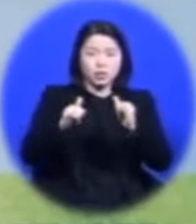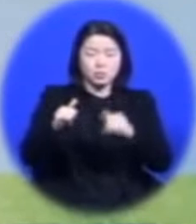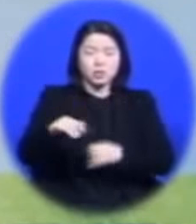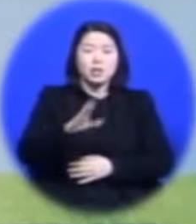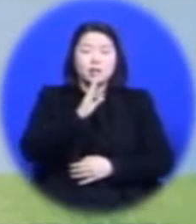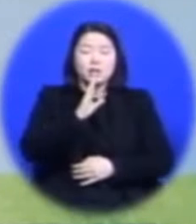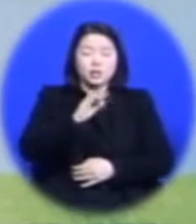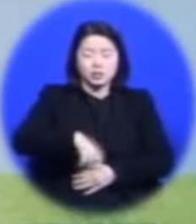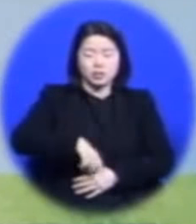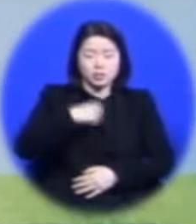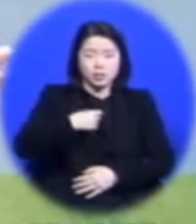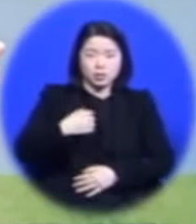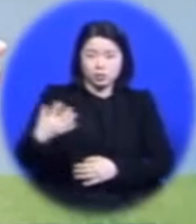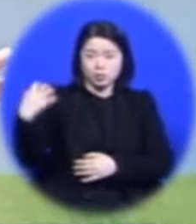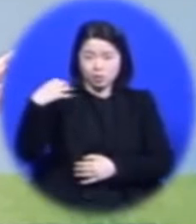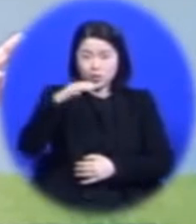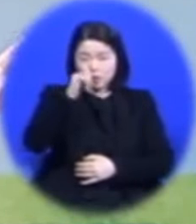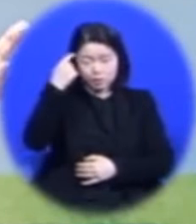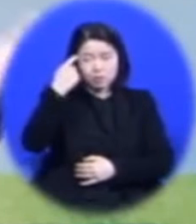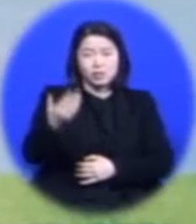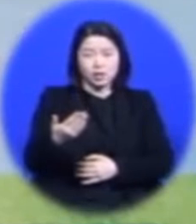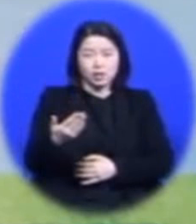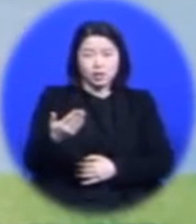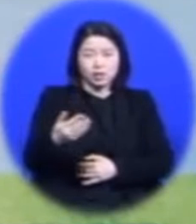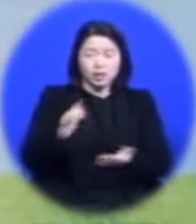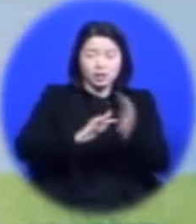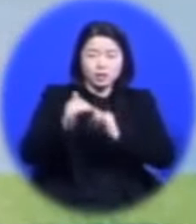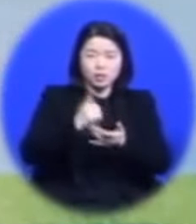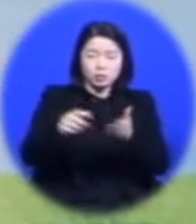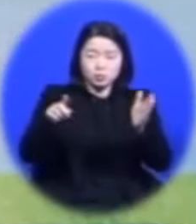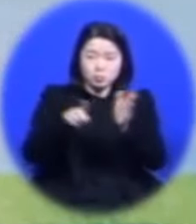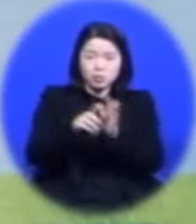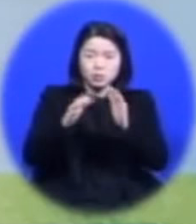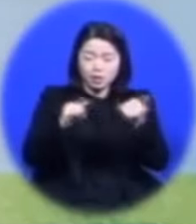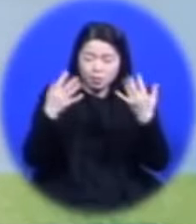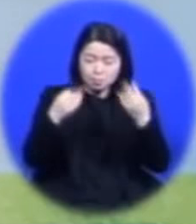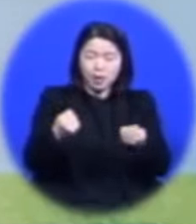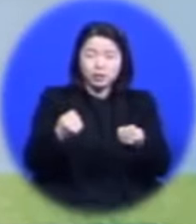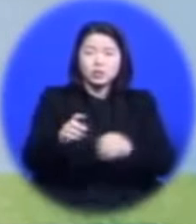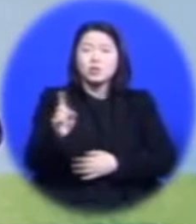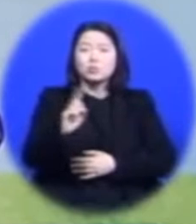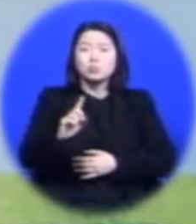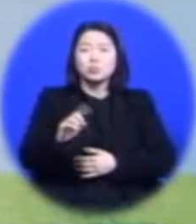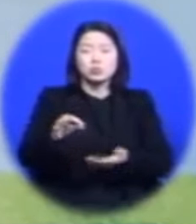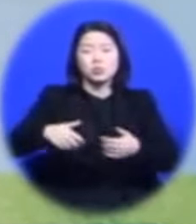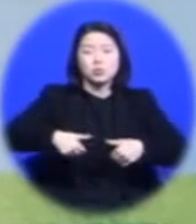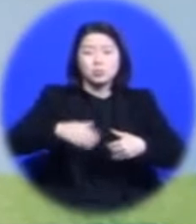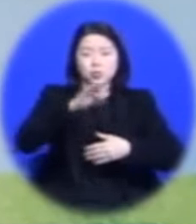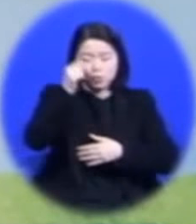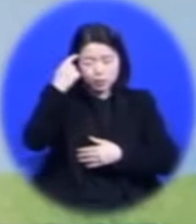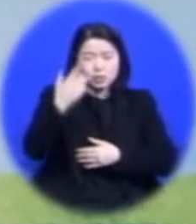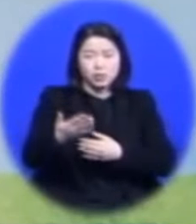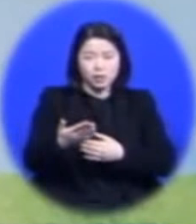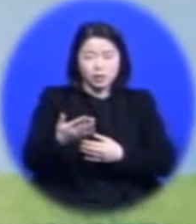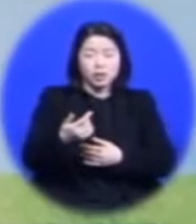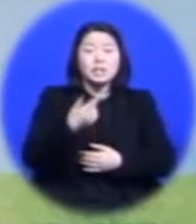거는 무슨 소용이 있느냐 예수를 믿은 사람이 이렇게 많은 것이 뭐 그런 강를